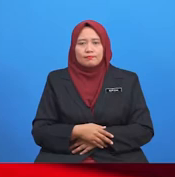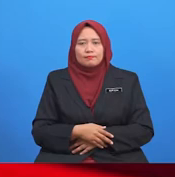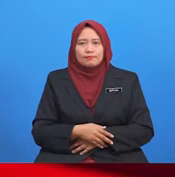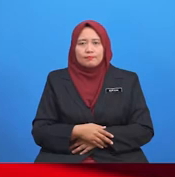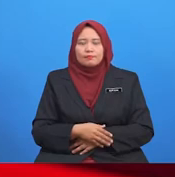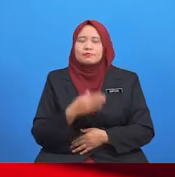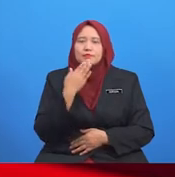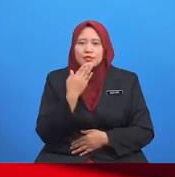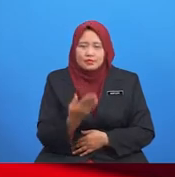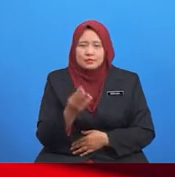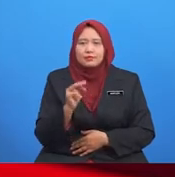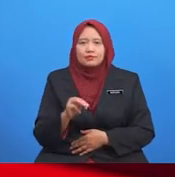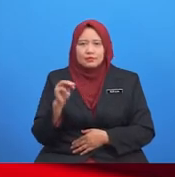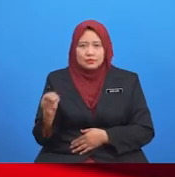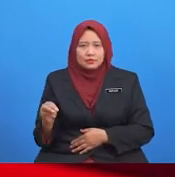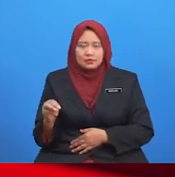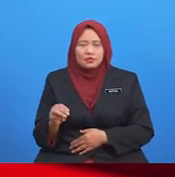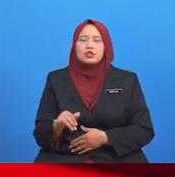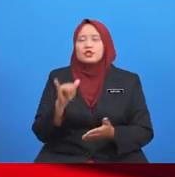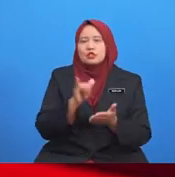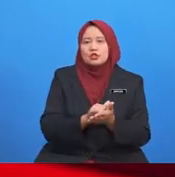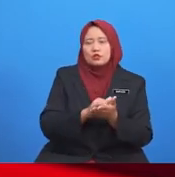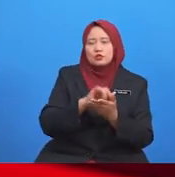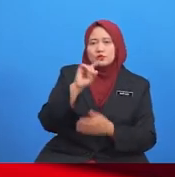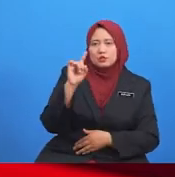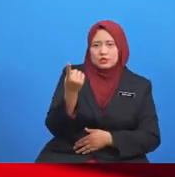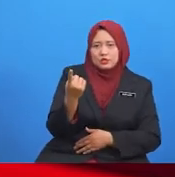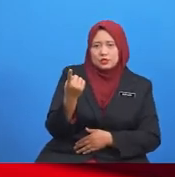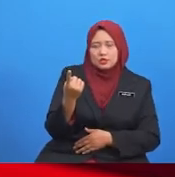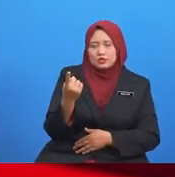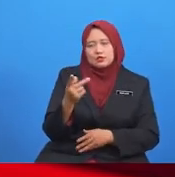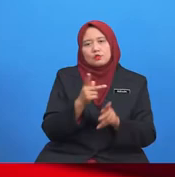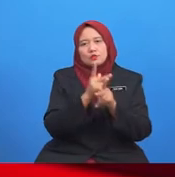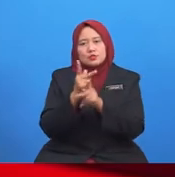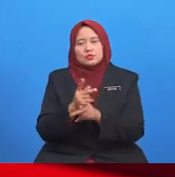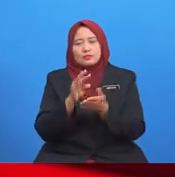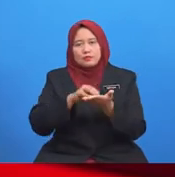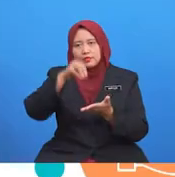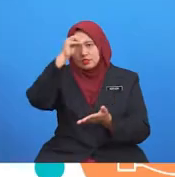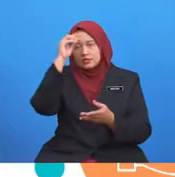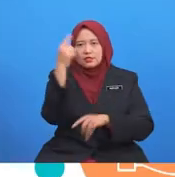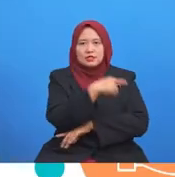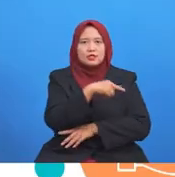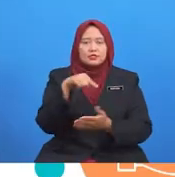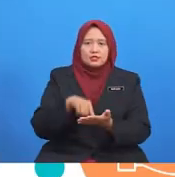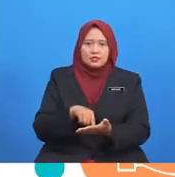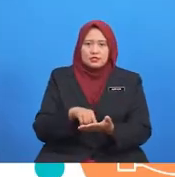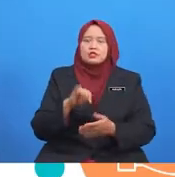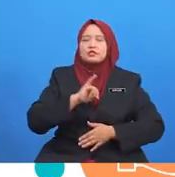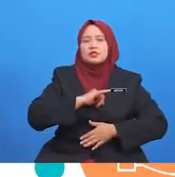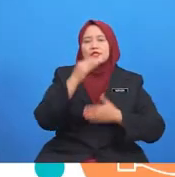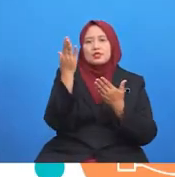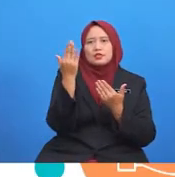Baiklah murid-murid, sekian saja perkongsian pembelajaran kita pada hari ini. Cikgu